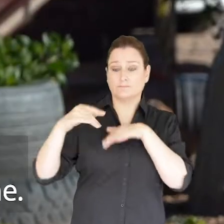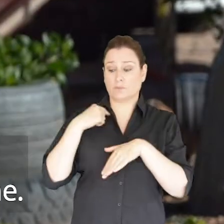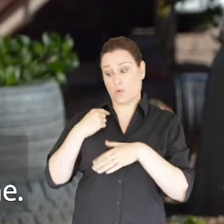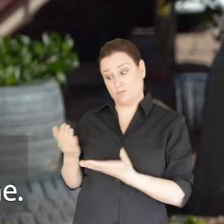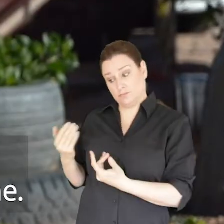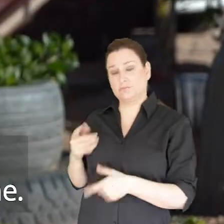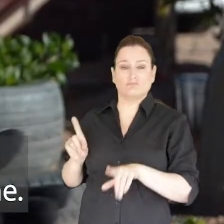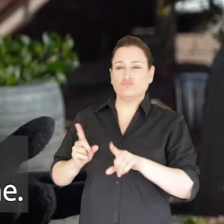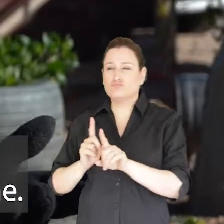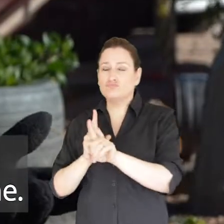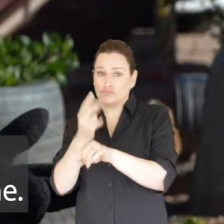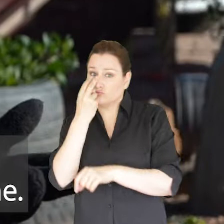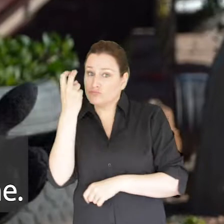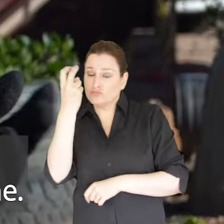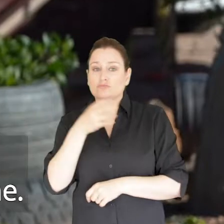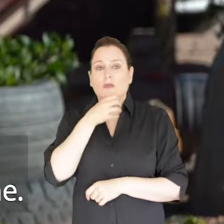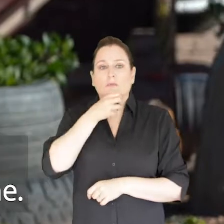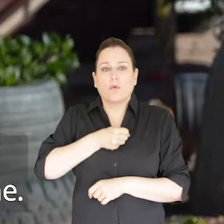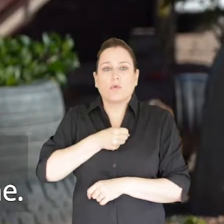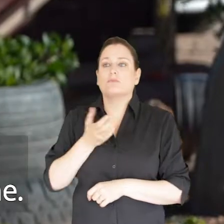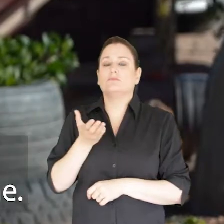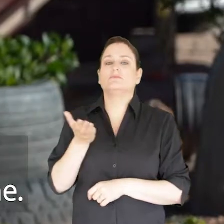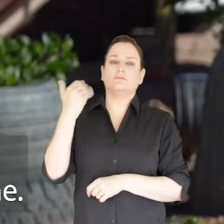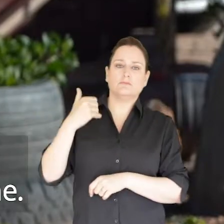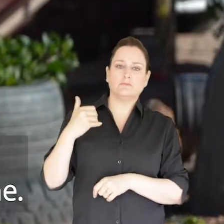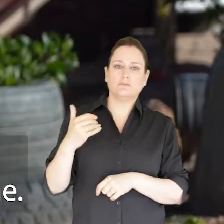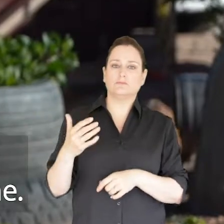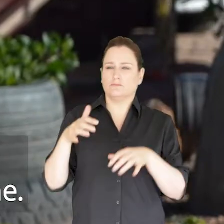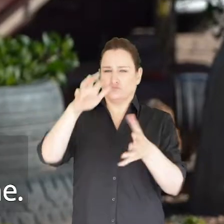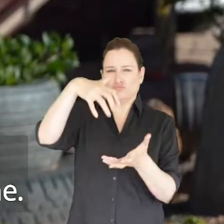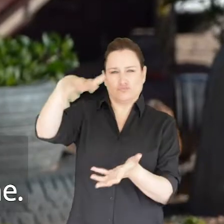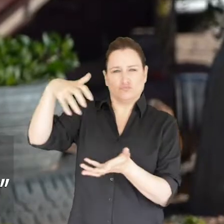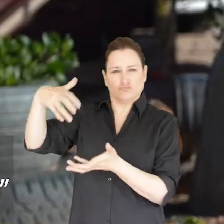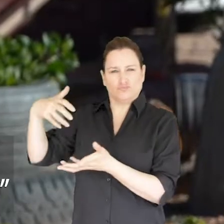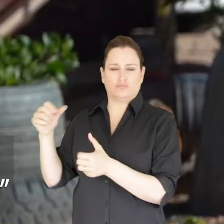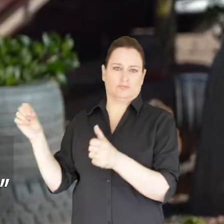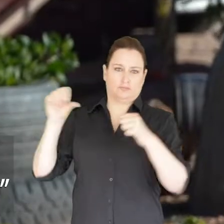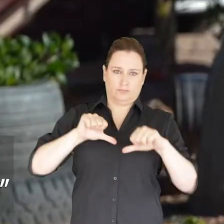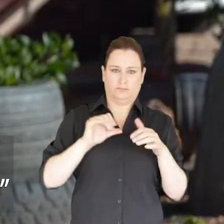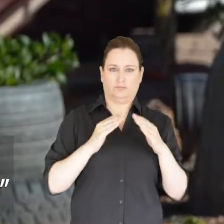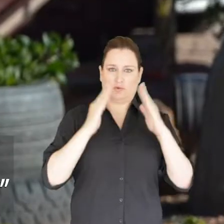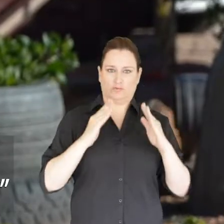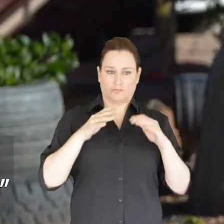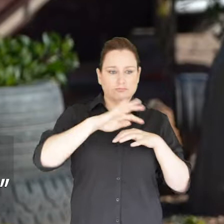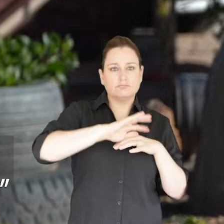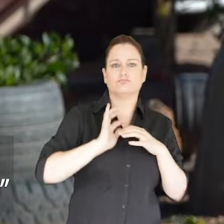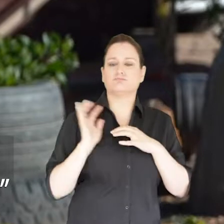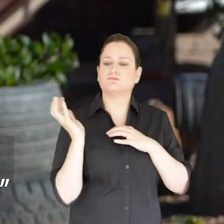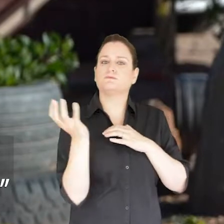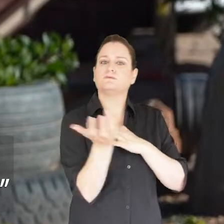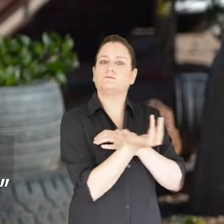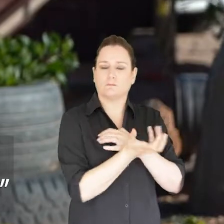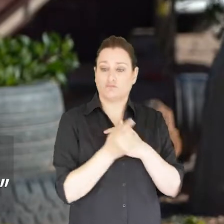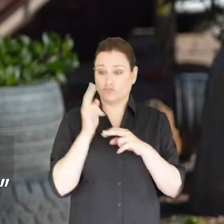toe gaan kyk of die bokke veilig is. En moet die bokke huis toe kom, kraal toe kom. En by die